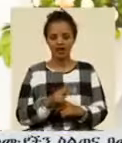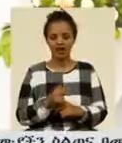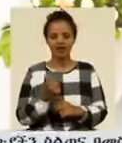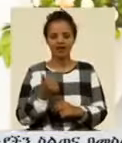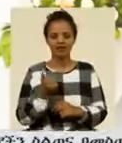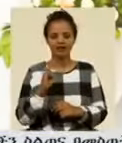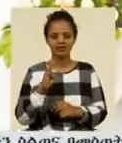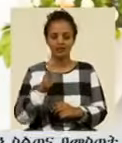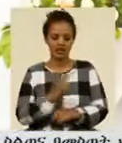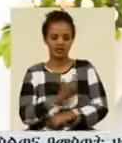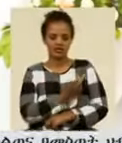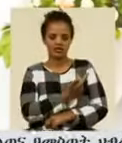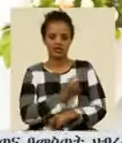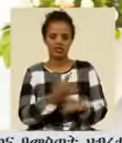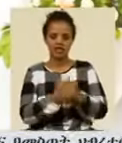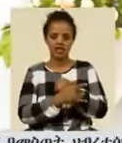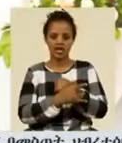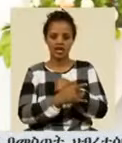የሚባል ክትባት ሲሆን